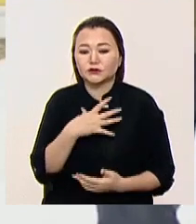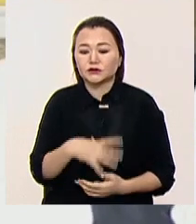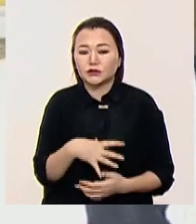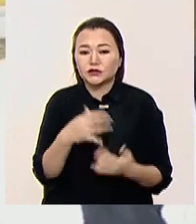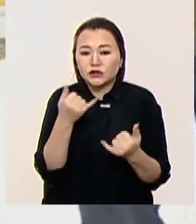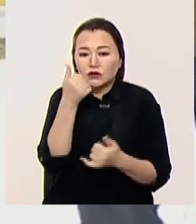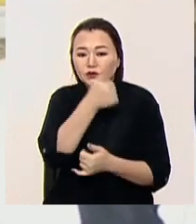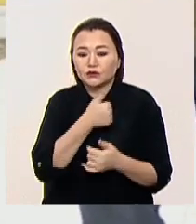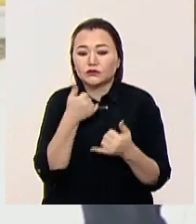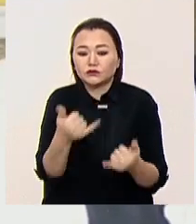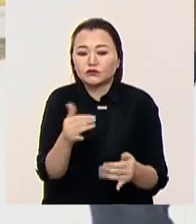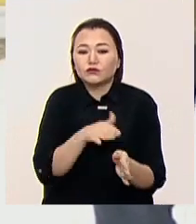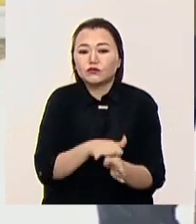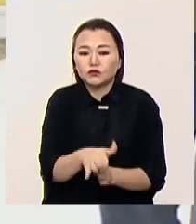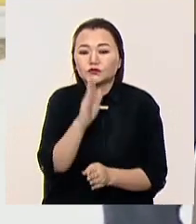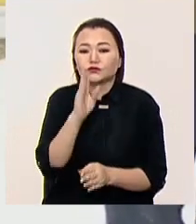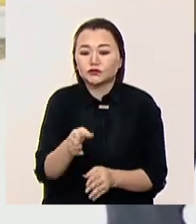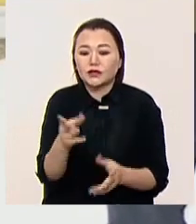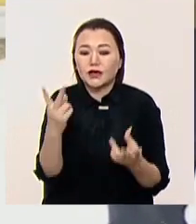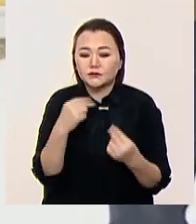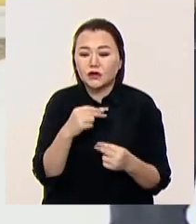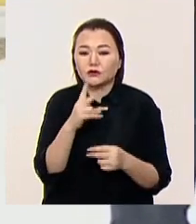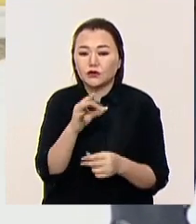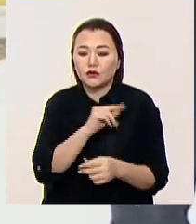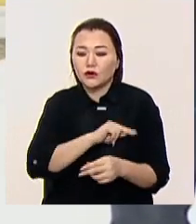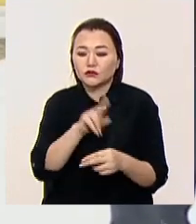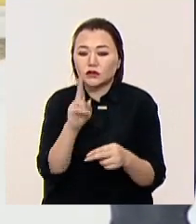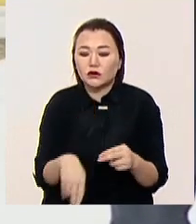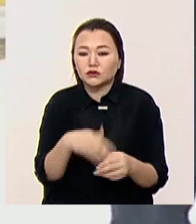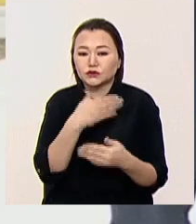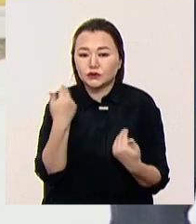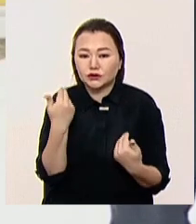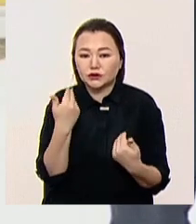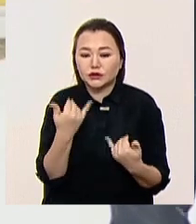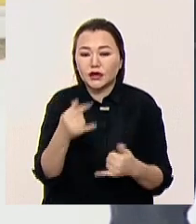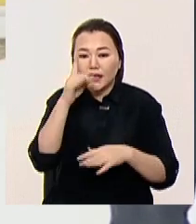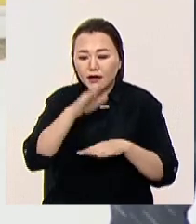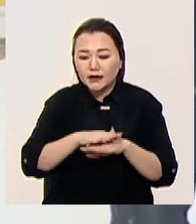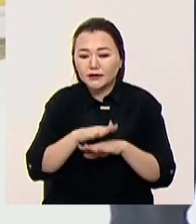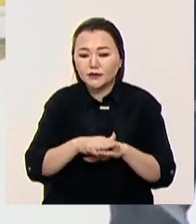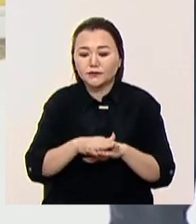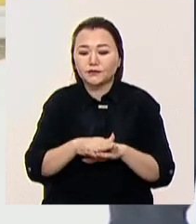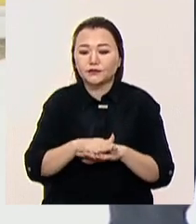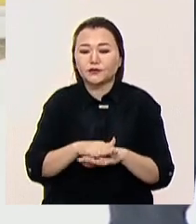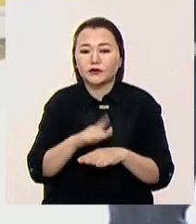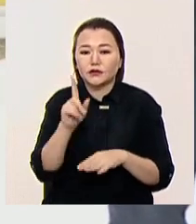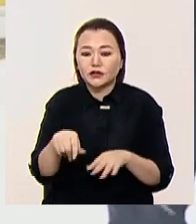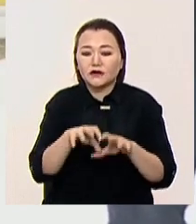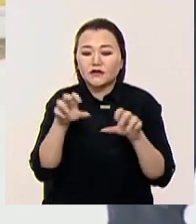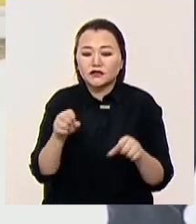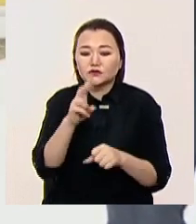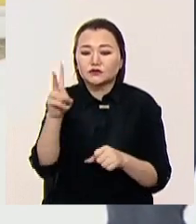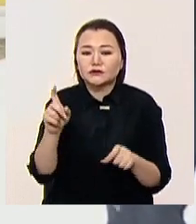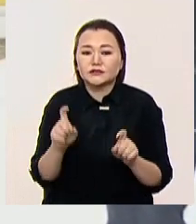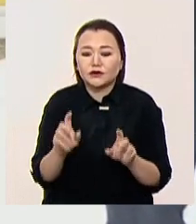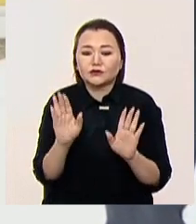жылға беріледі толық деген, ал бірақ жұмыстар аяқталған жоқ. Әкімде мынау билік басында